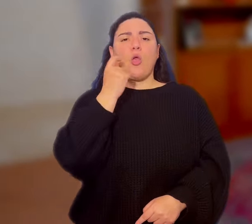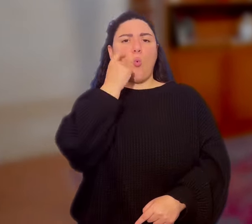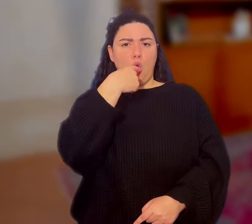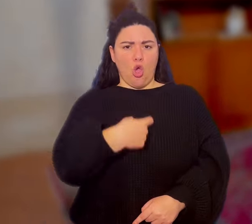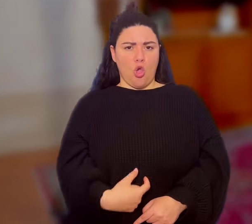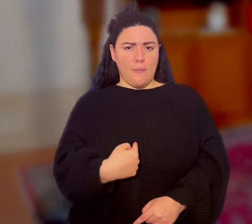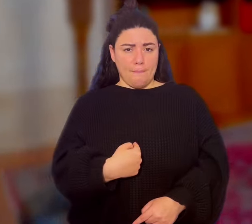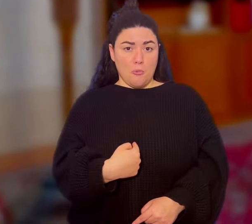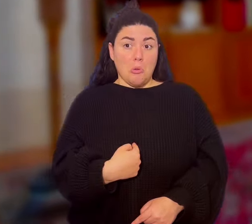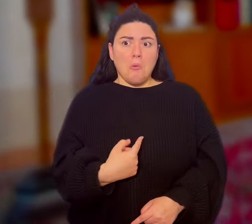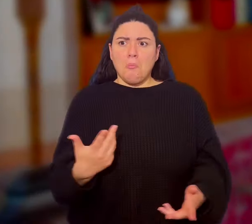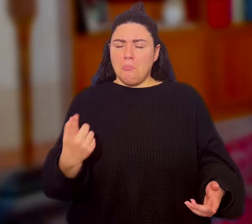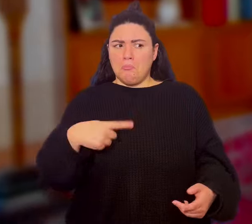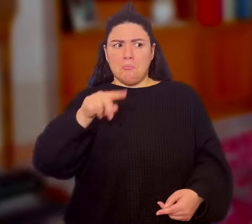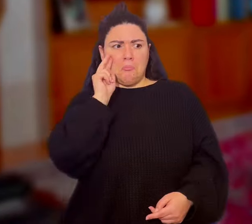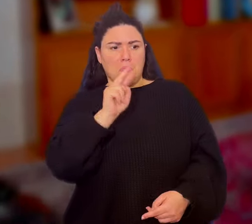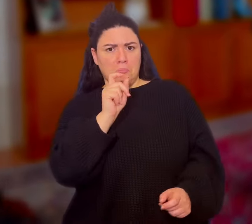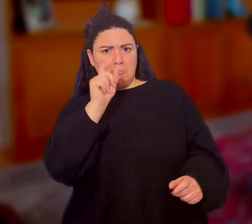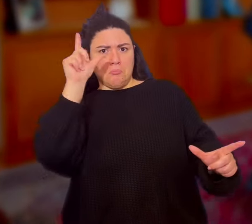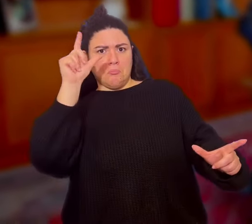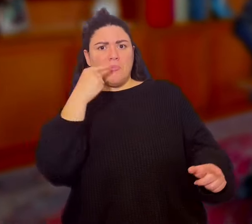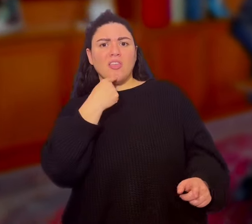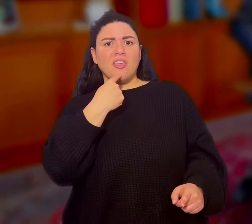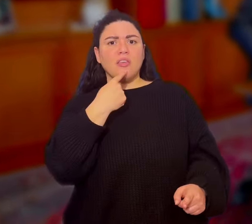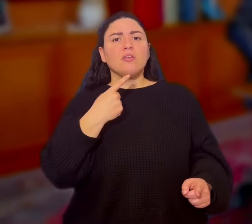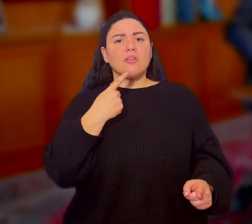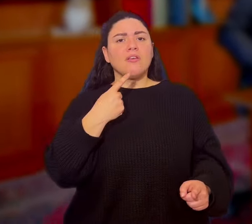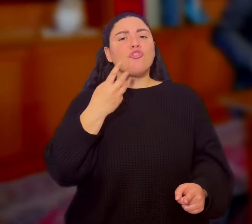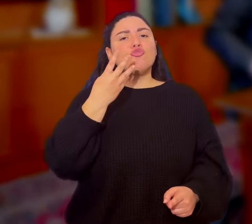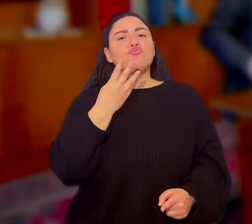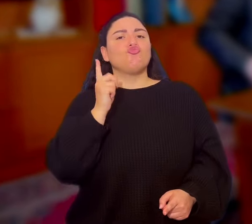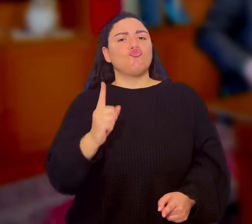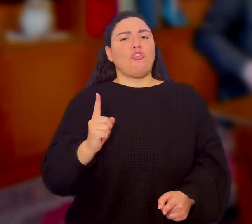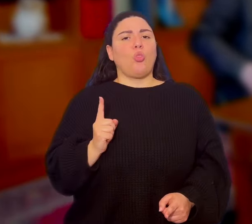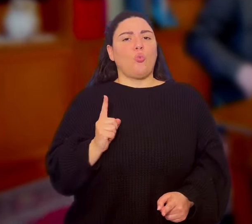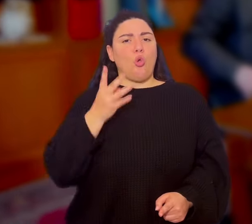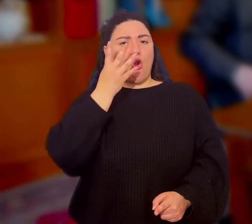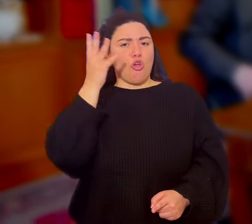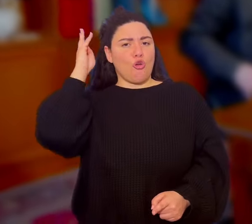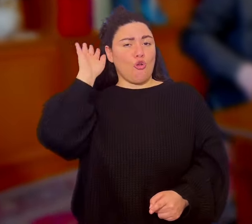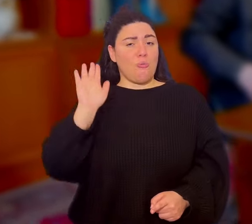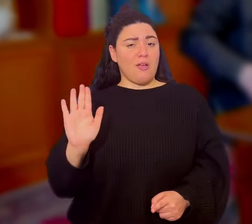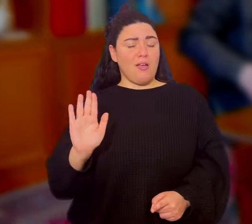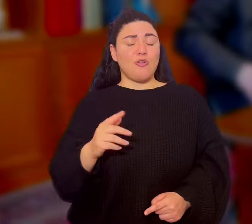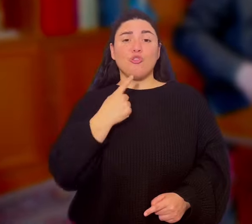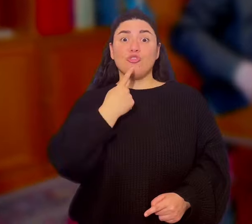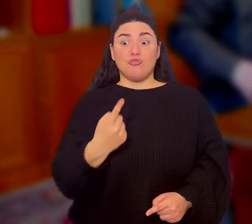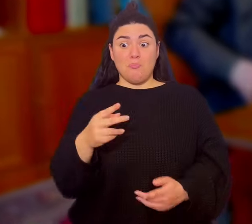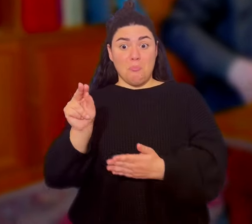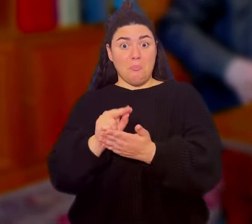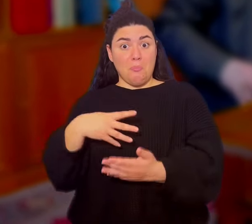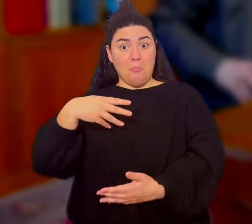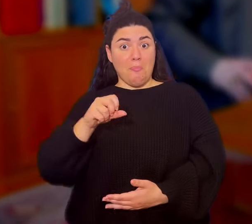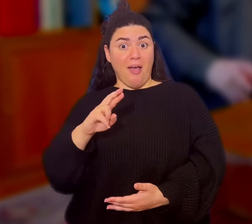uomo forse che non ci saremmo mai aspettati cioè il Centurione Romano Dice Marco che Gesù